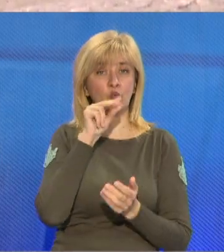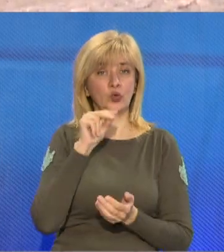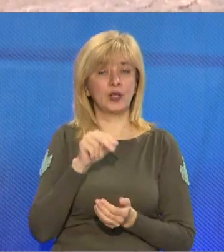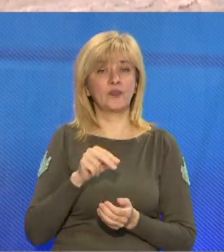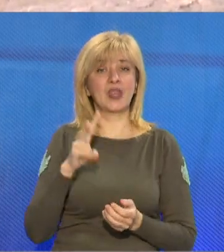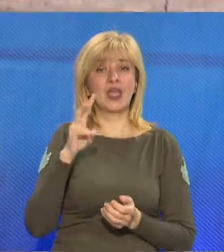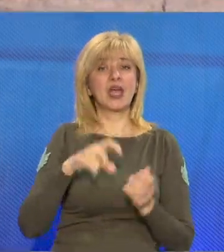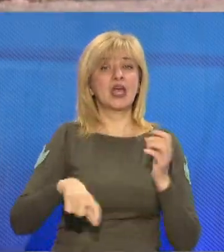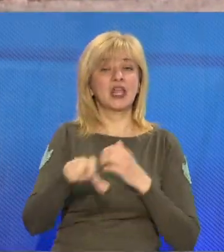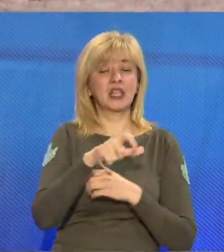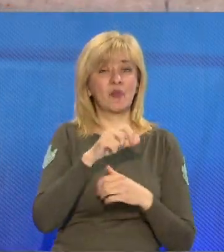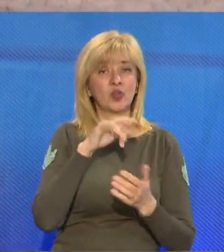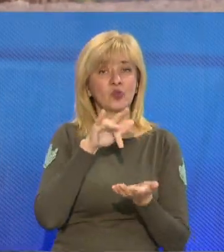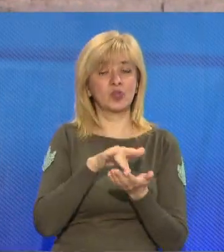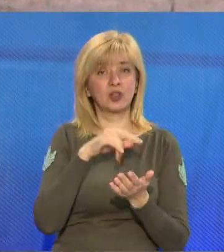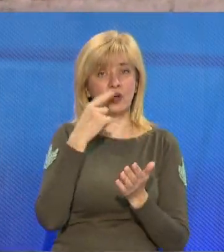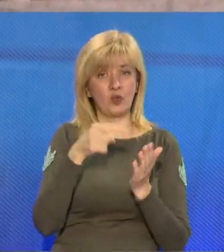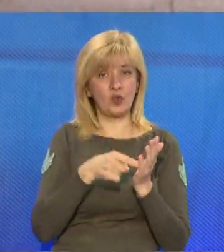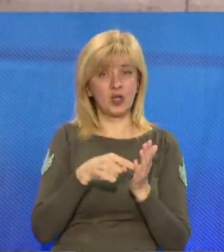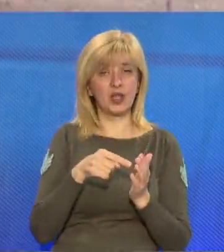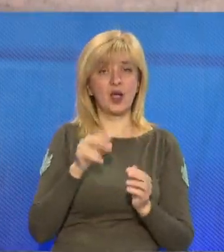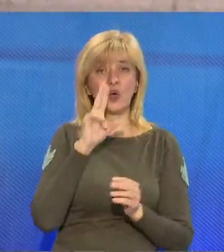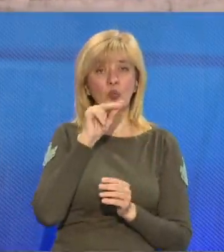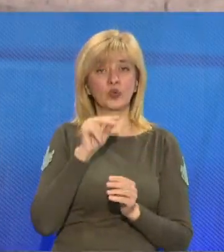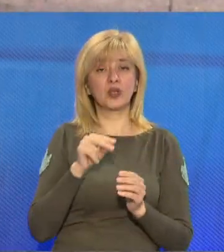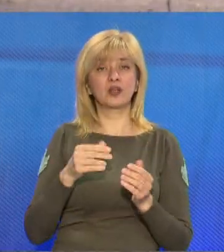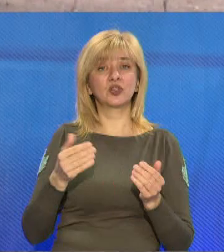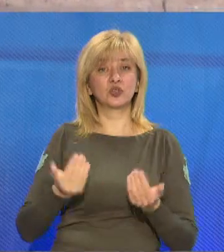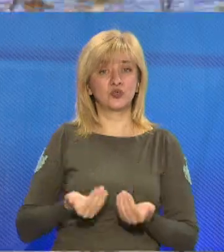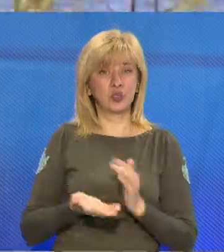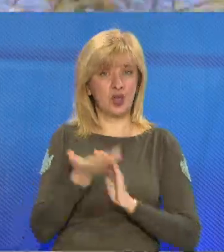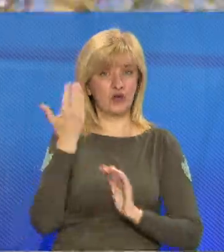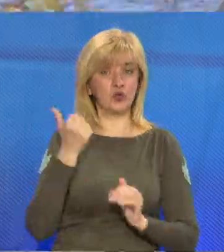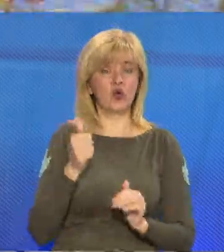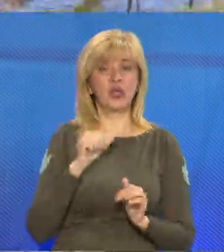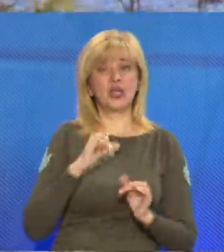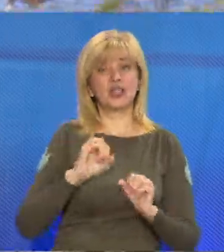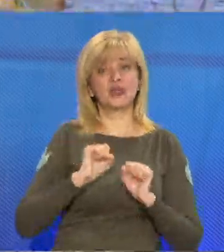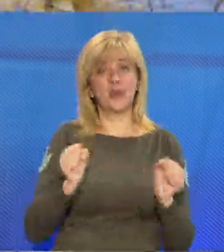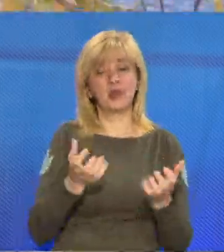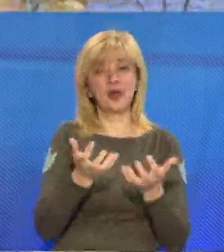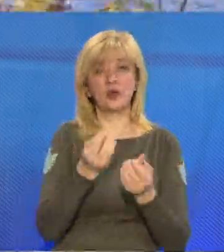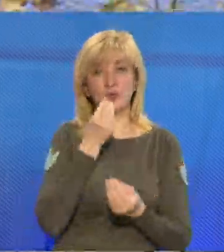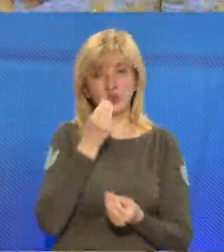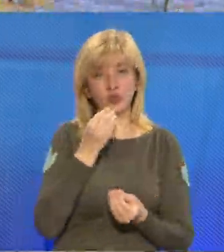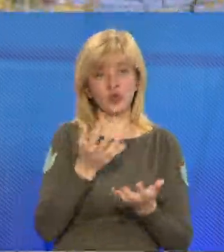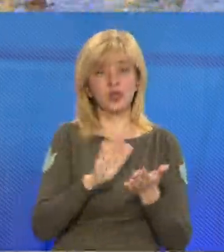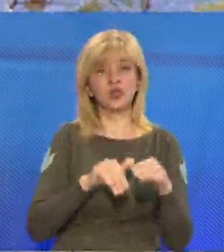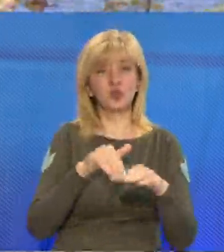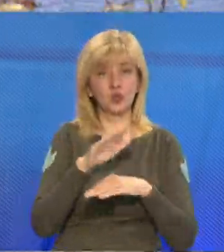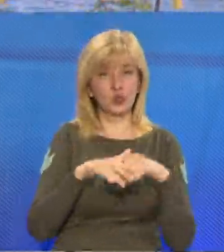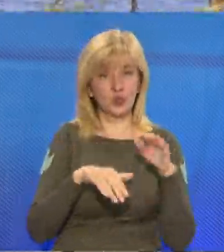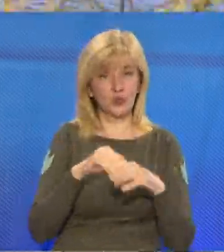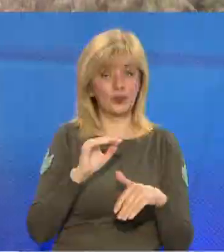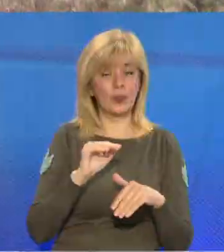Неман у центры Гродна дикие качки облюбовали давно. Водоплавные настолько привыкли до человека, что смело берут корм навод из рук. А у выходные